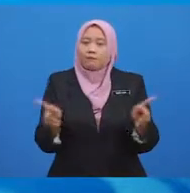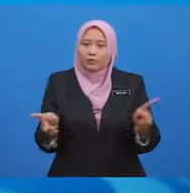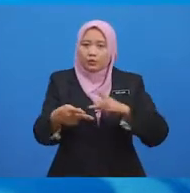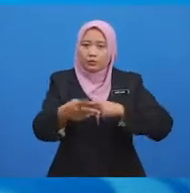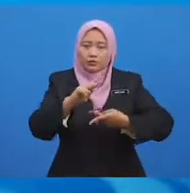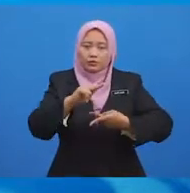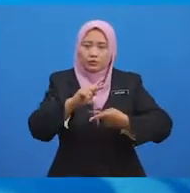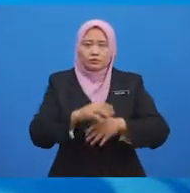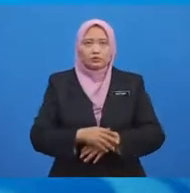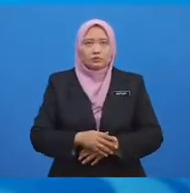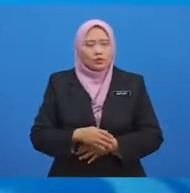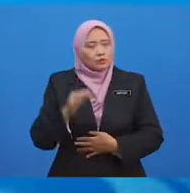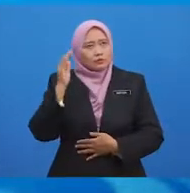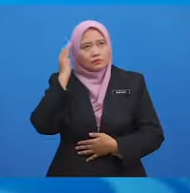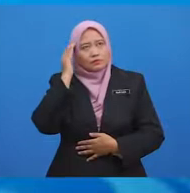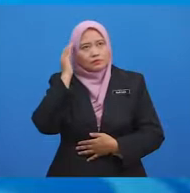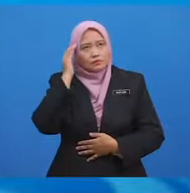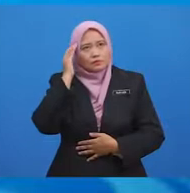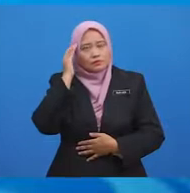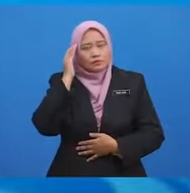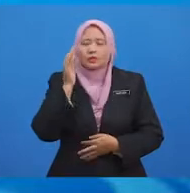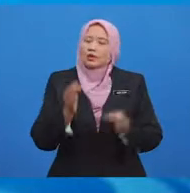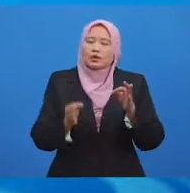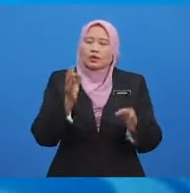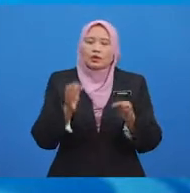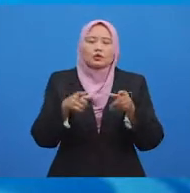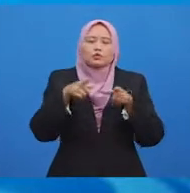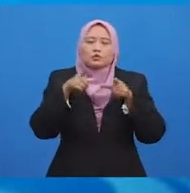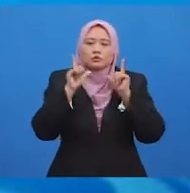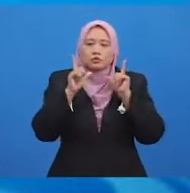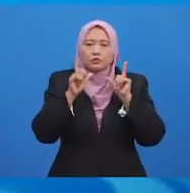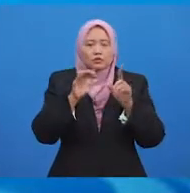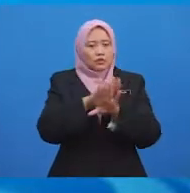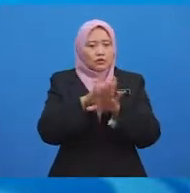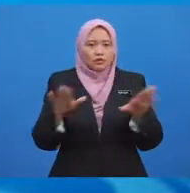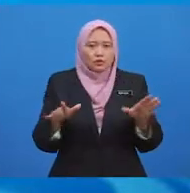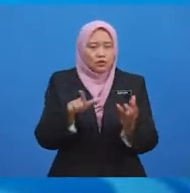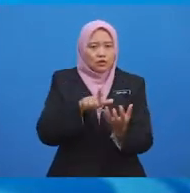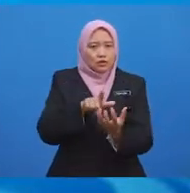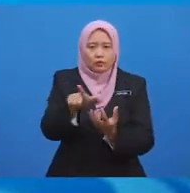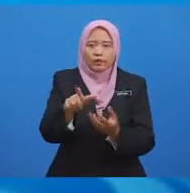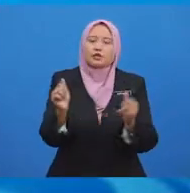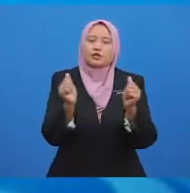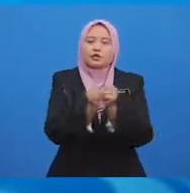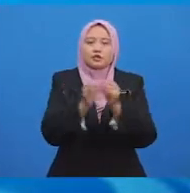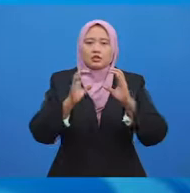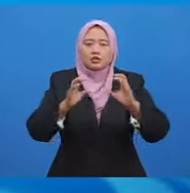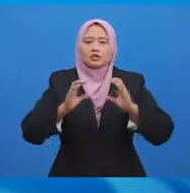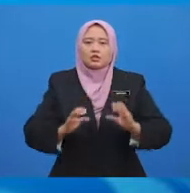Cuba renungkan, jika tudung-tudung itu tidak dilupuskan dengan cara yang